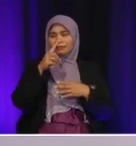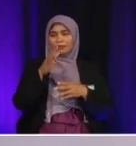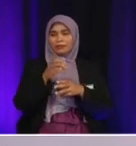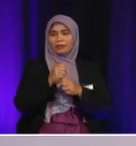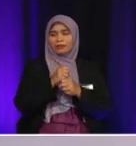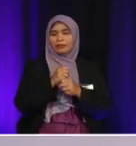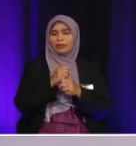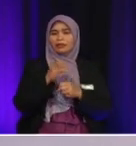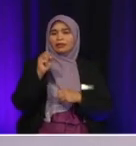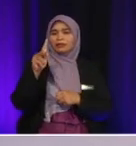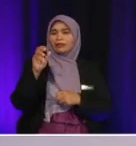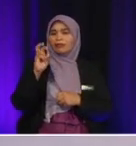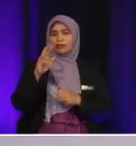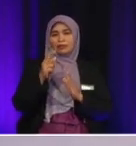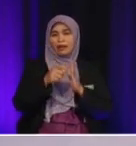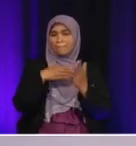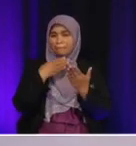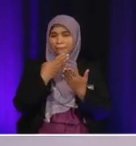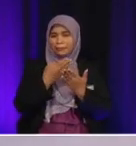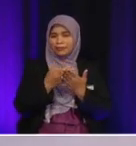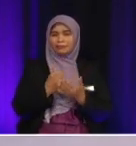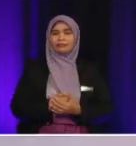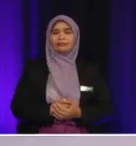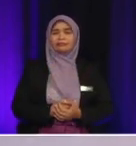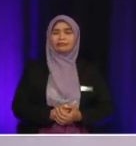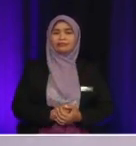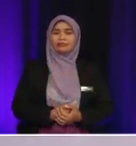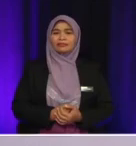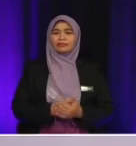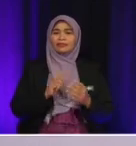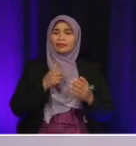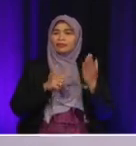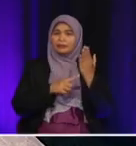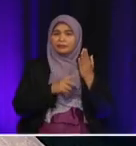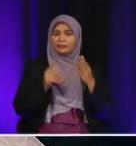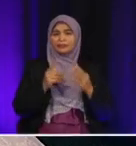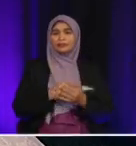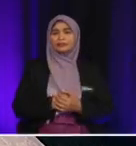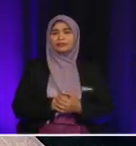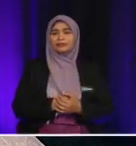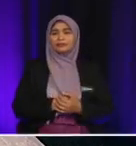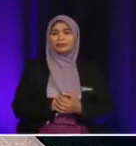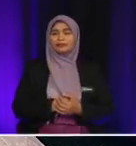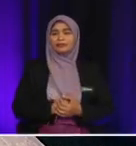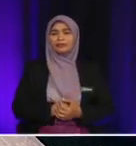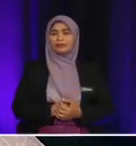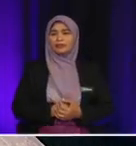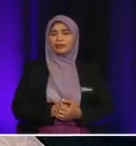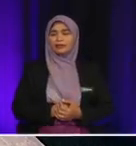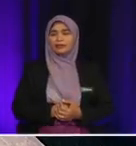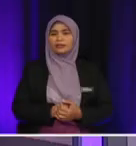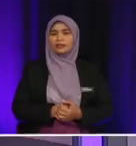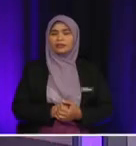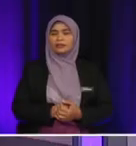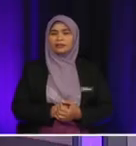terbaik untuk kertas satu ini jadi Ustazah boleh kita mulakan kelas kita pada hari ini Terima kasih